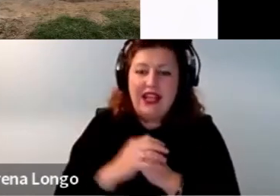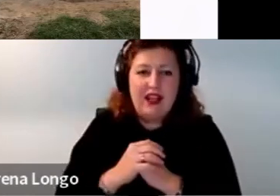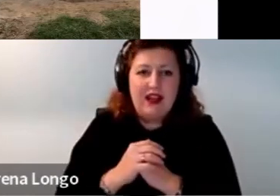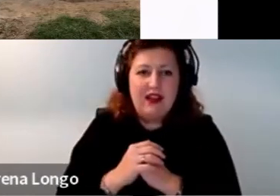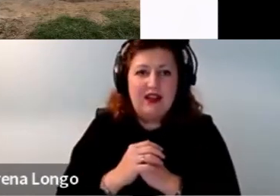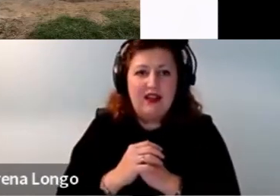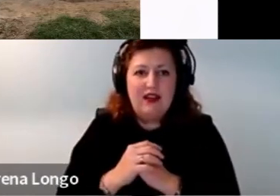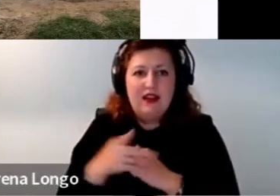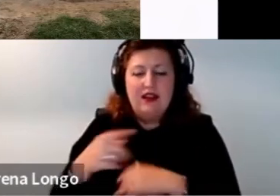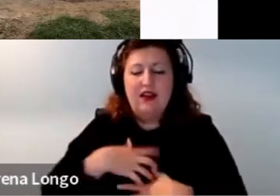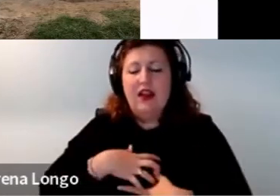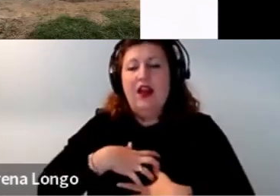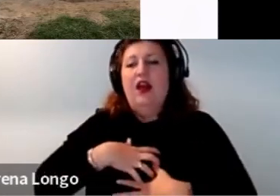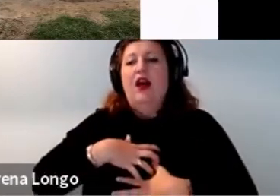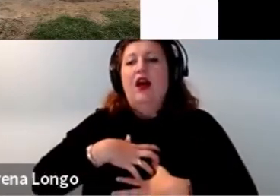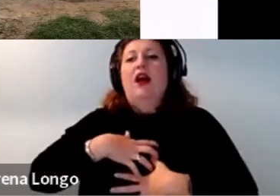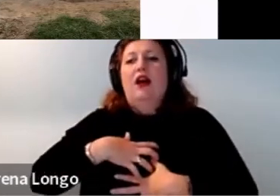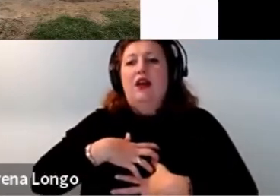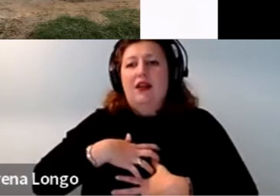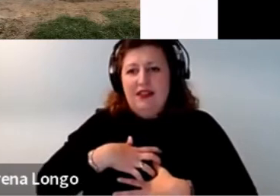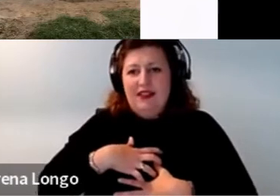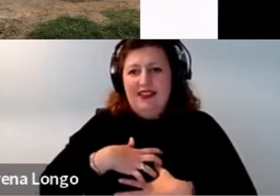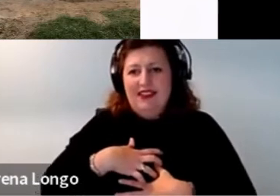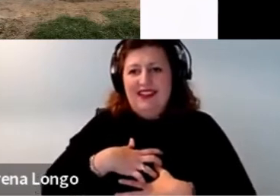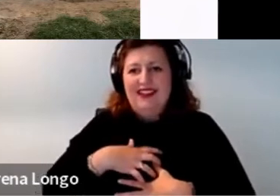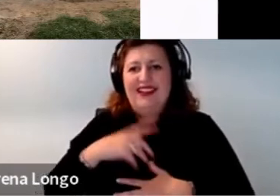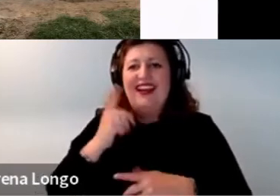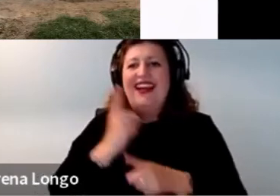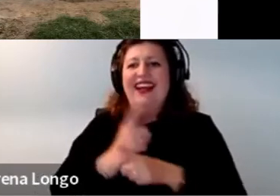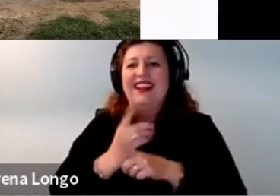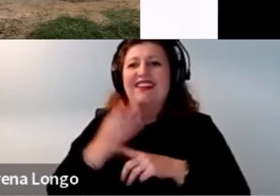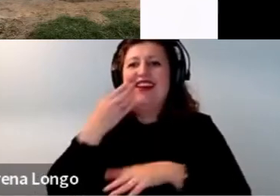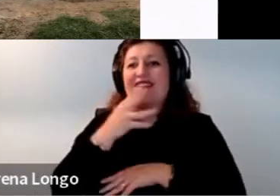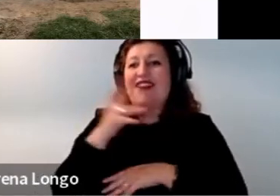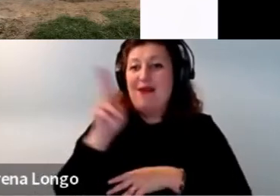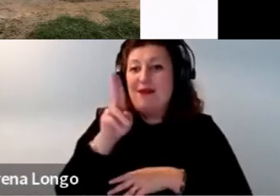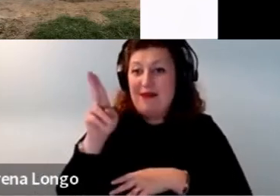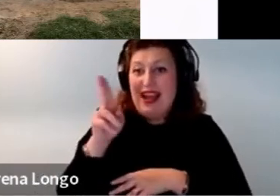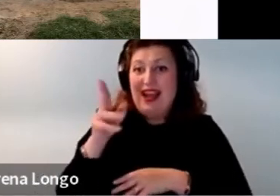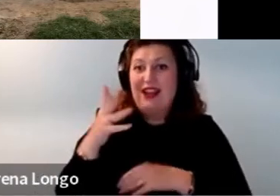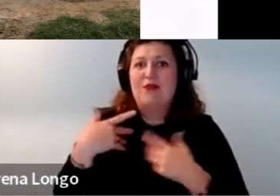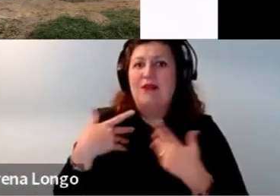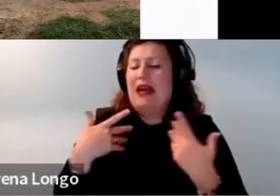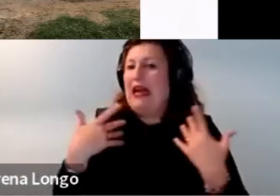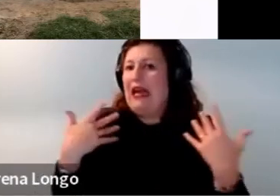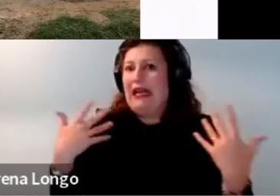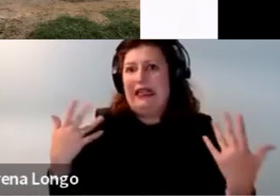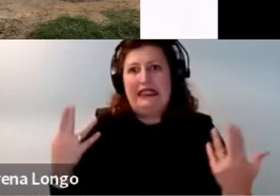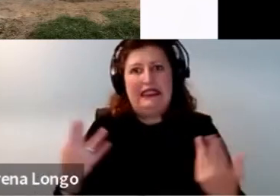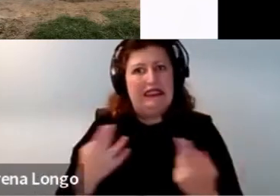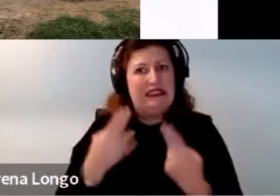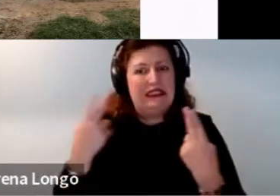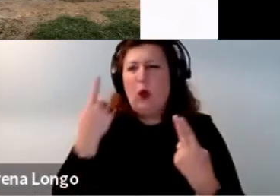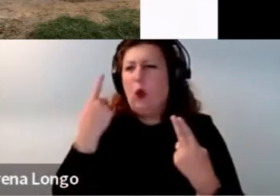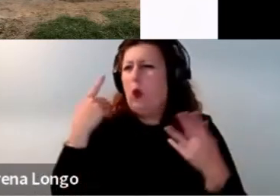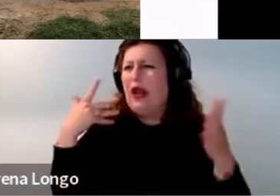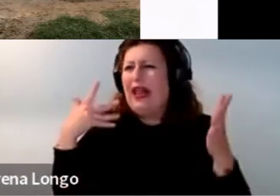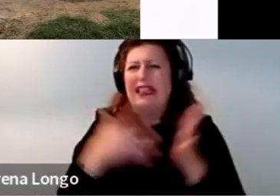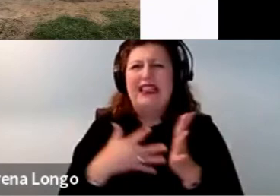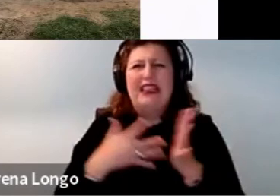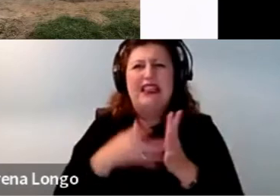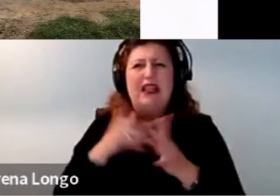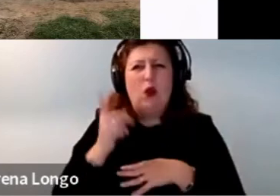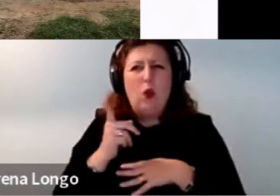un respiro prima di entrare in bagno, perché una delle challenge, una delle difficoltà